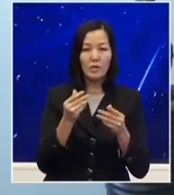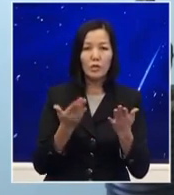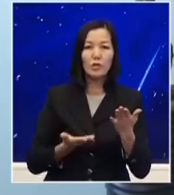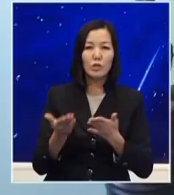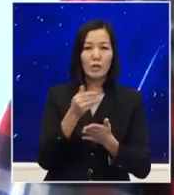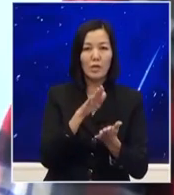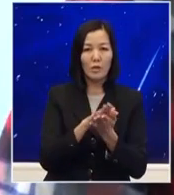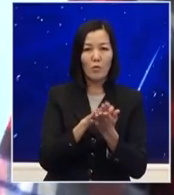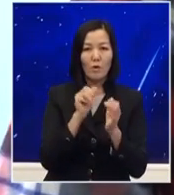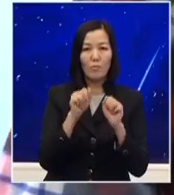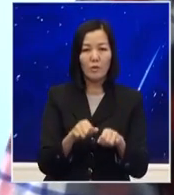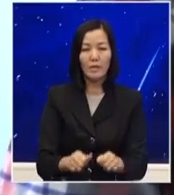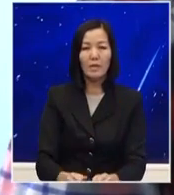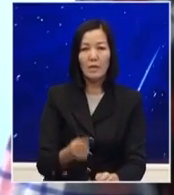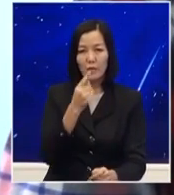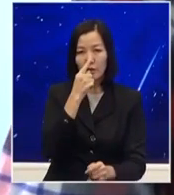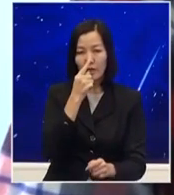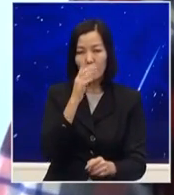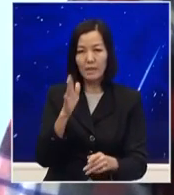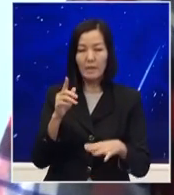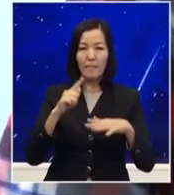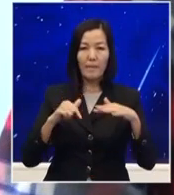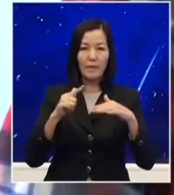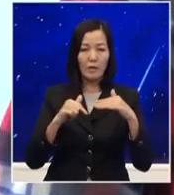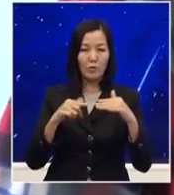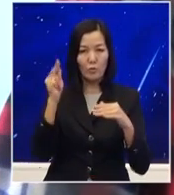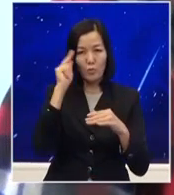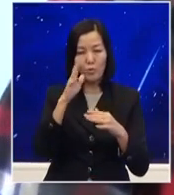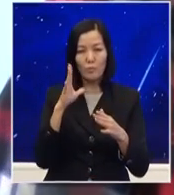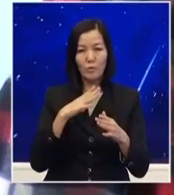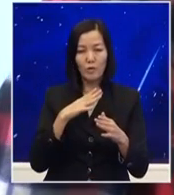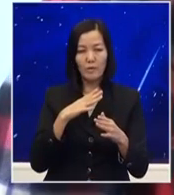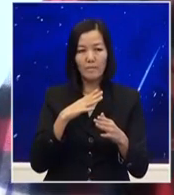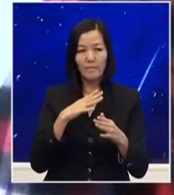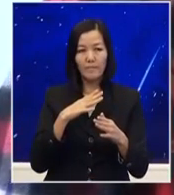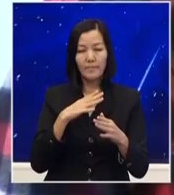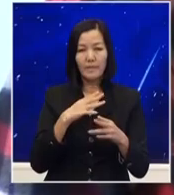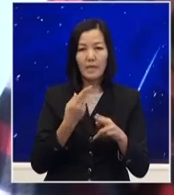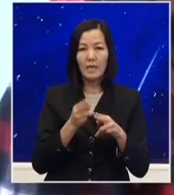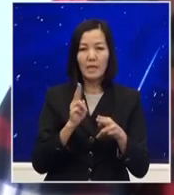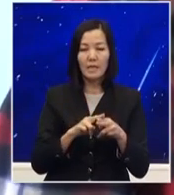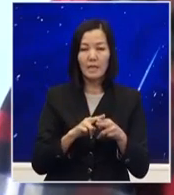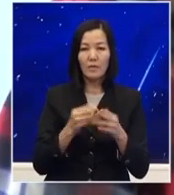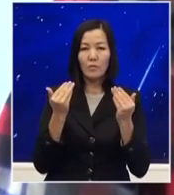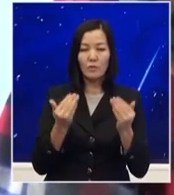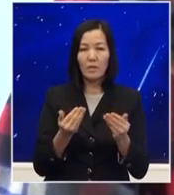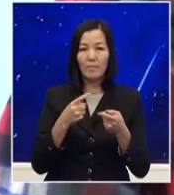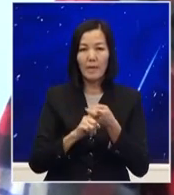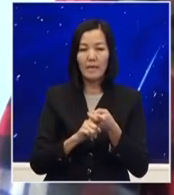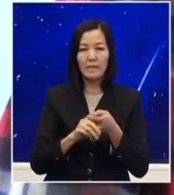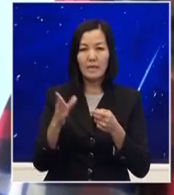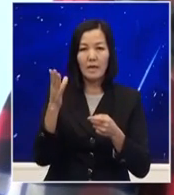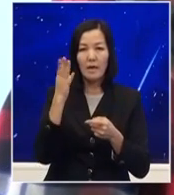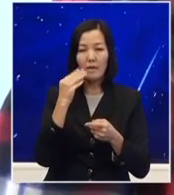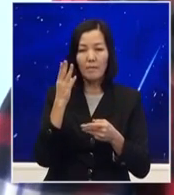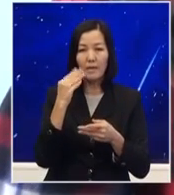алады. Жақын арада маникюр курсын оқып бітірдім осы орталық арқылы. Енді соған байланысты бізге арнайы Алматы орталығынан,